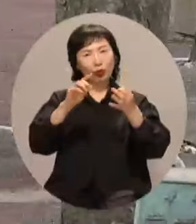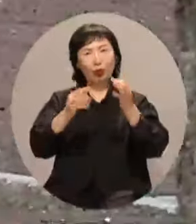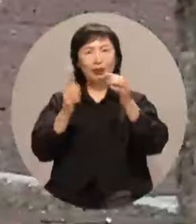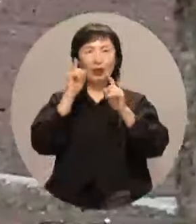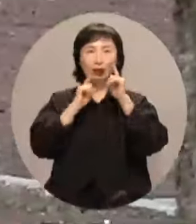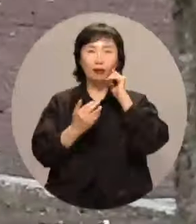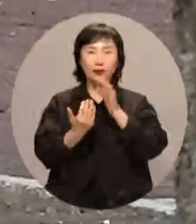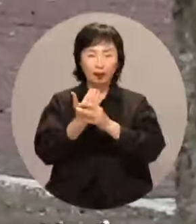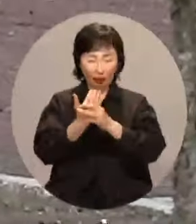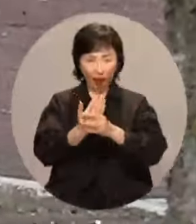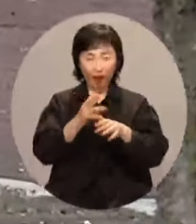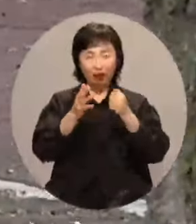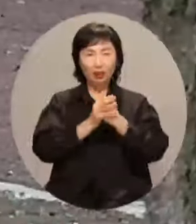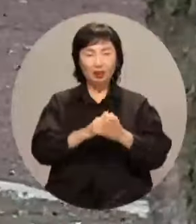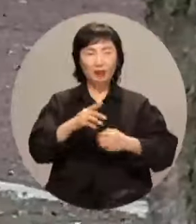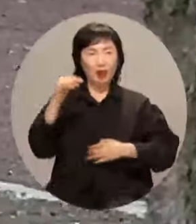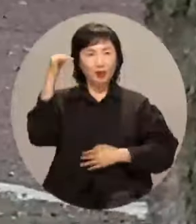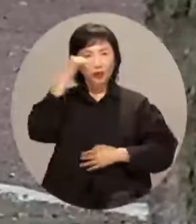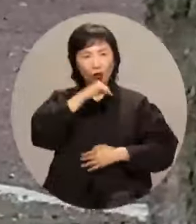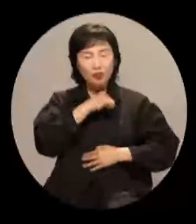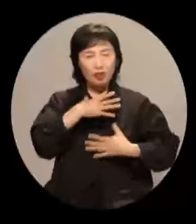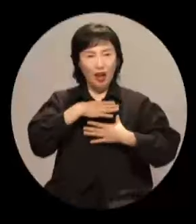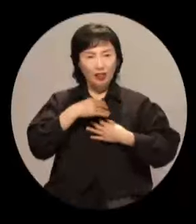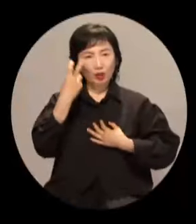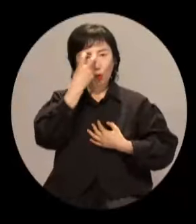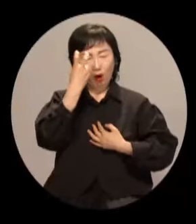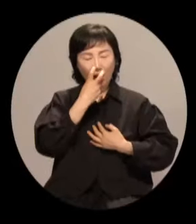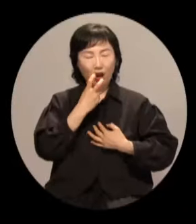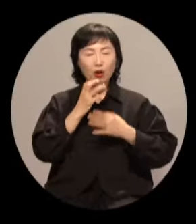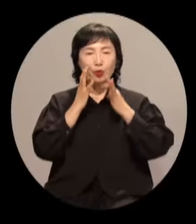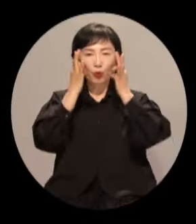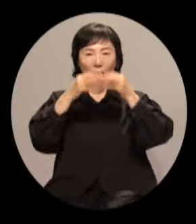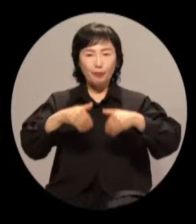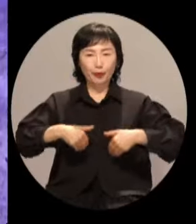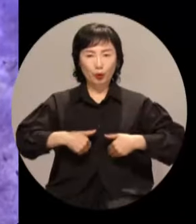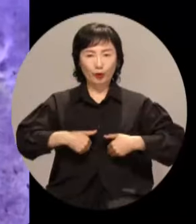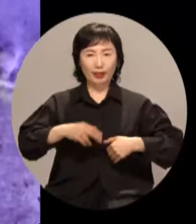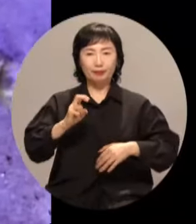철저한 축제 안전관리에 대한 요구가 높아지고 있습니다. MBC 뉴스 이주연입니다.